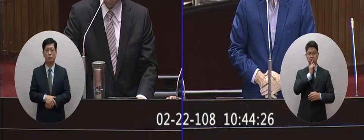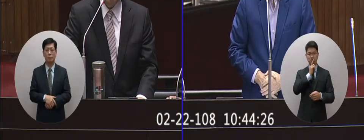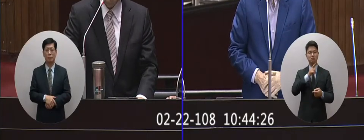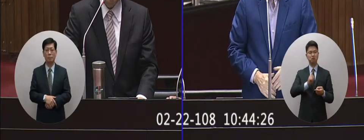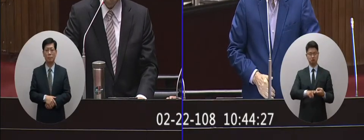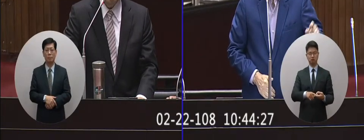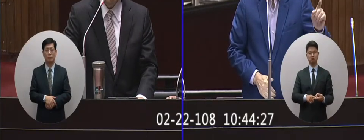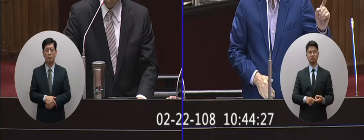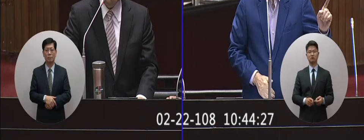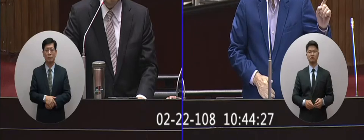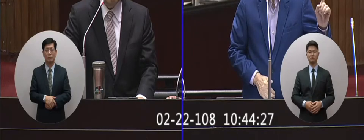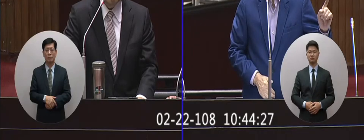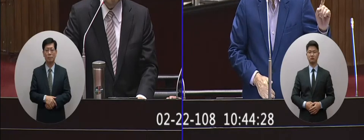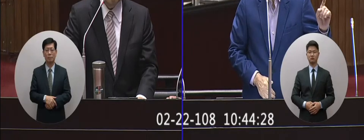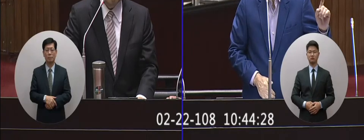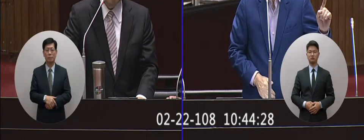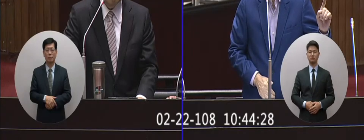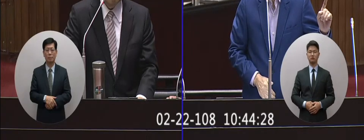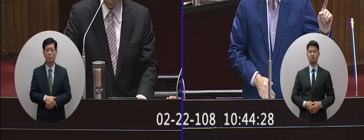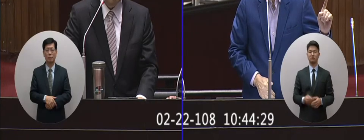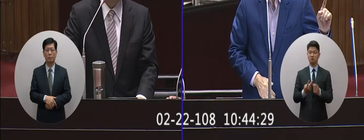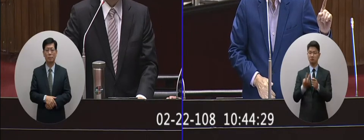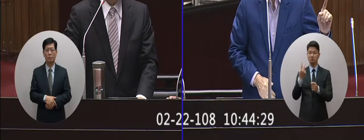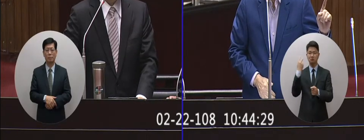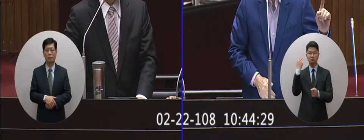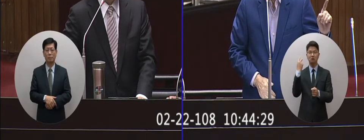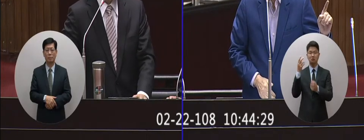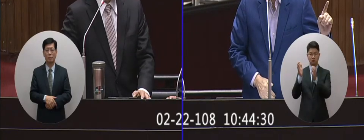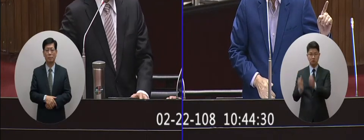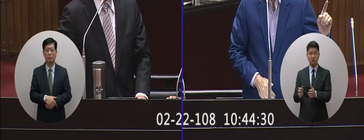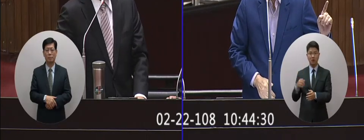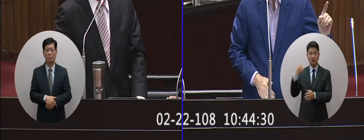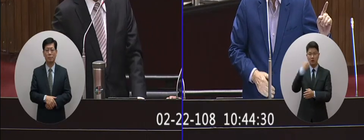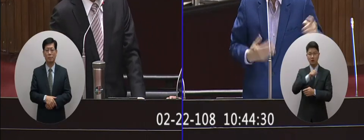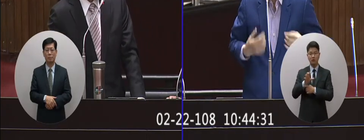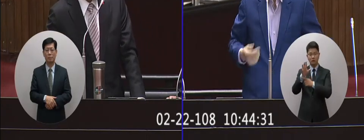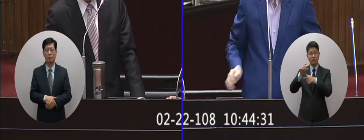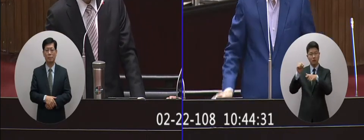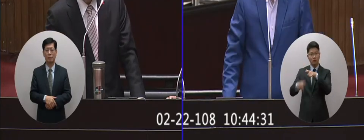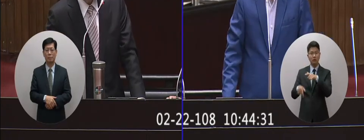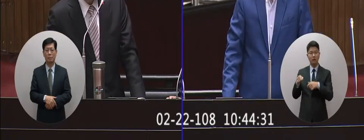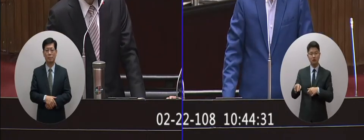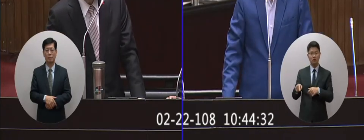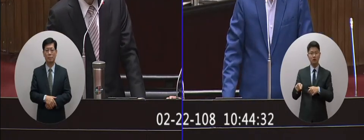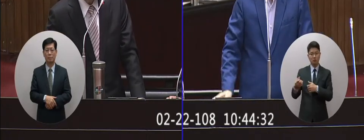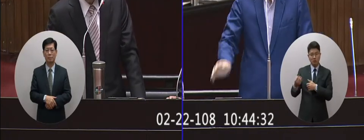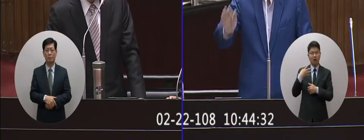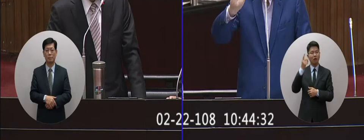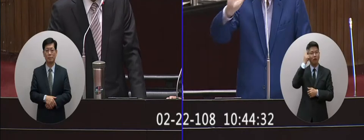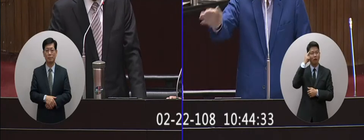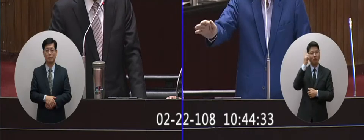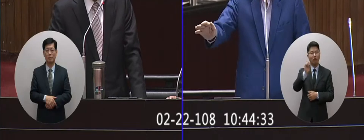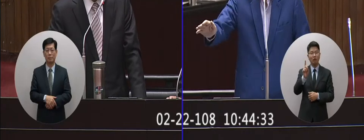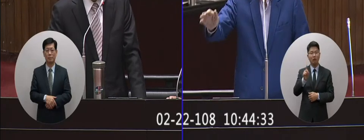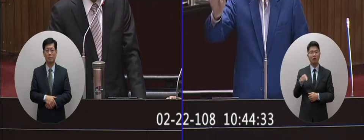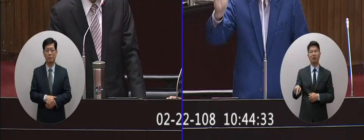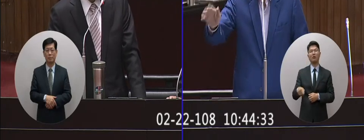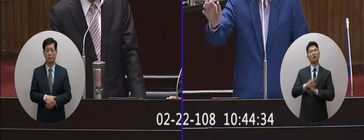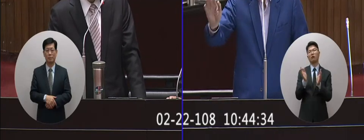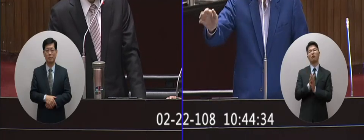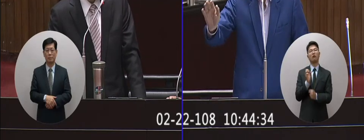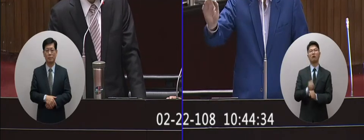肯。前面两年多前成立的台农发，告诉我们了，什么事也没